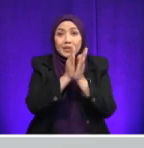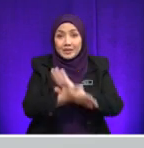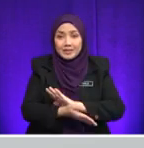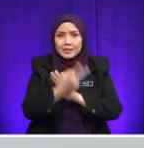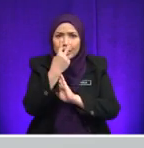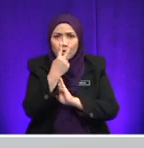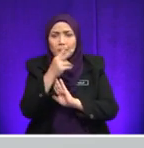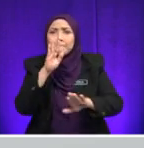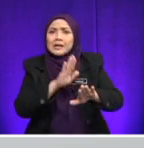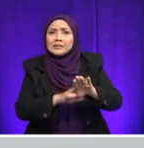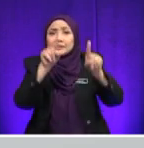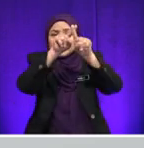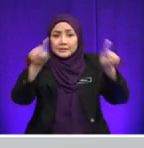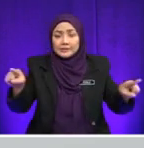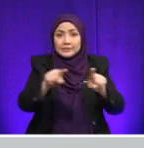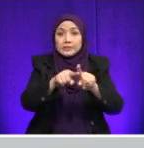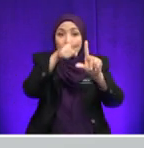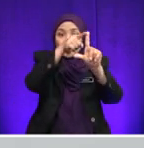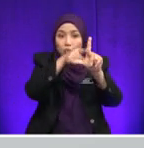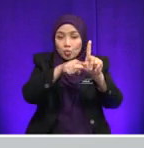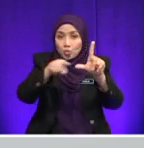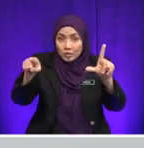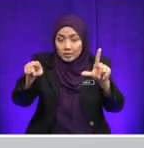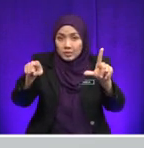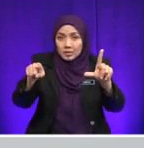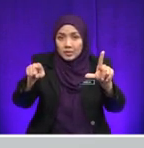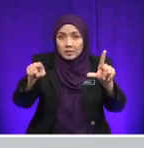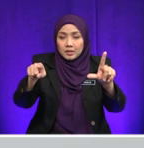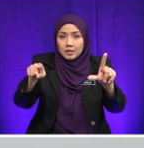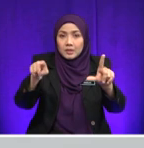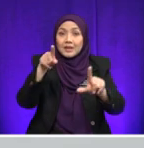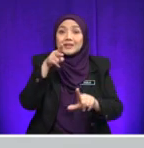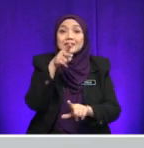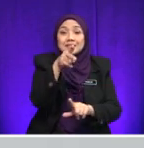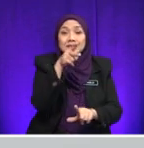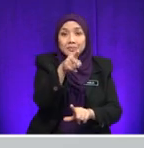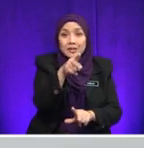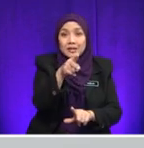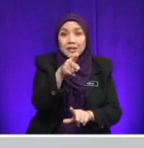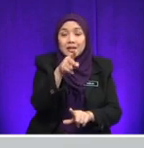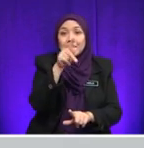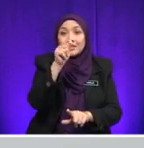depatikan segitiga bersudut tegak bde ini dimana nisbah trigonometri